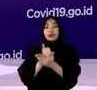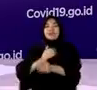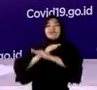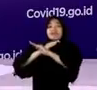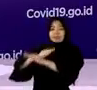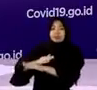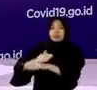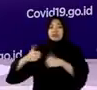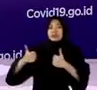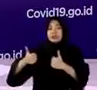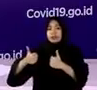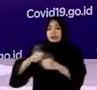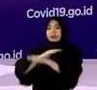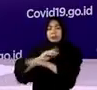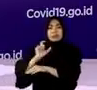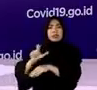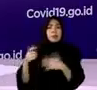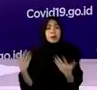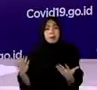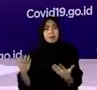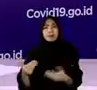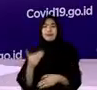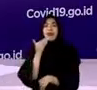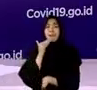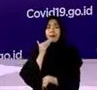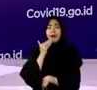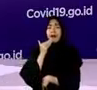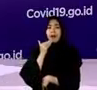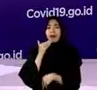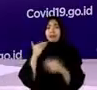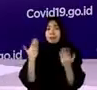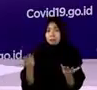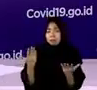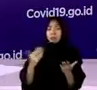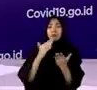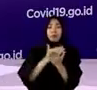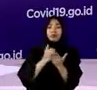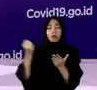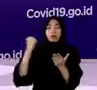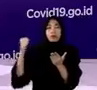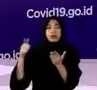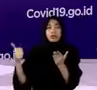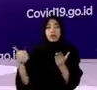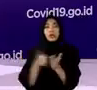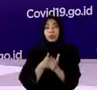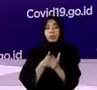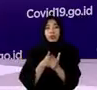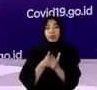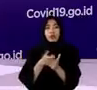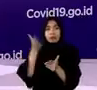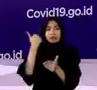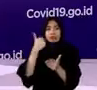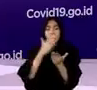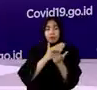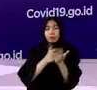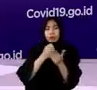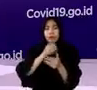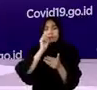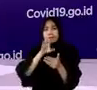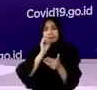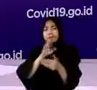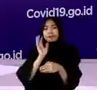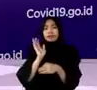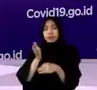dihindari. Cara menghindarinya pun cukup mudah, yaitu dengan menerapkan protokol kesehatan yang sudah direkomendasikan oleh para